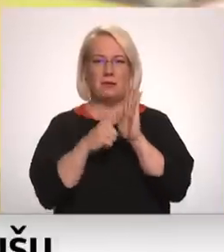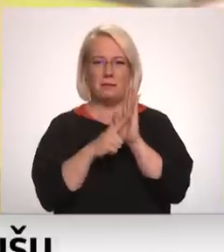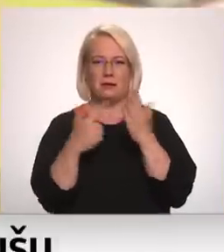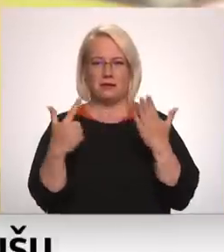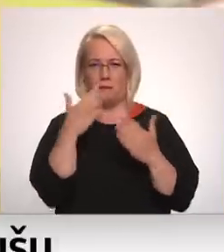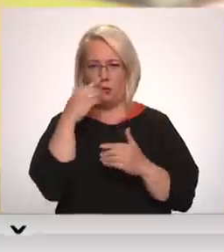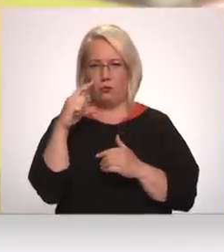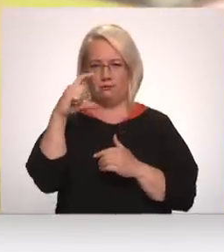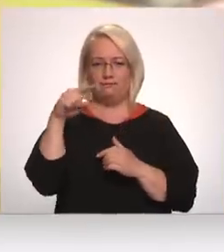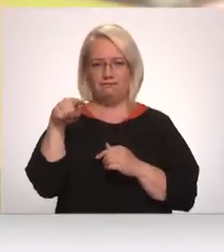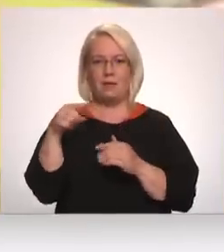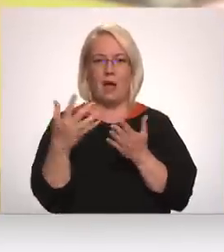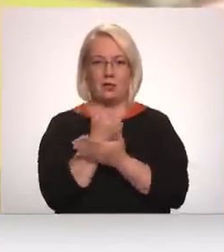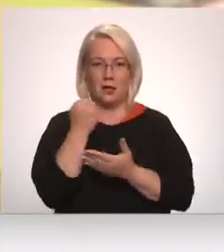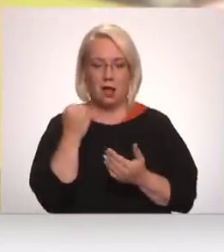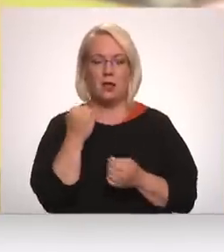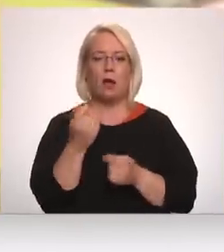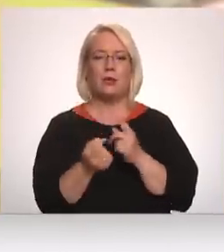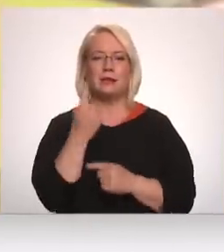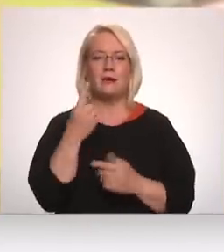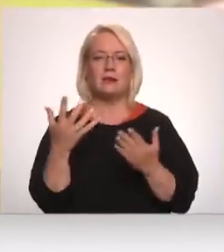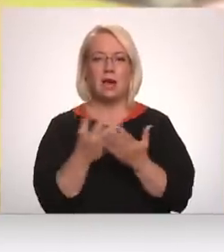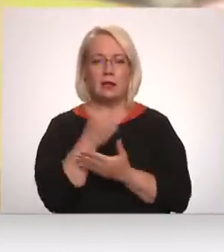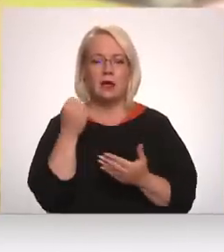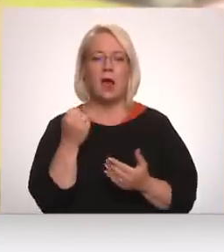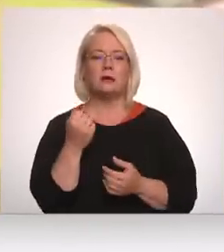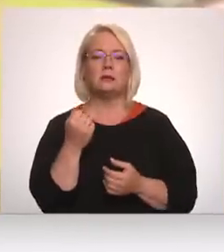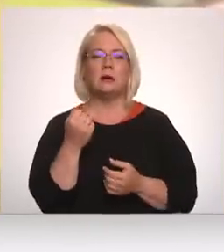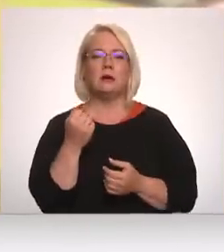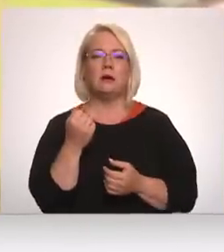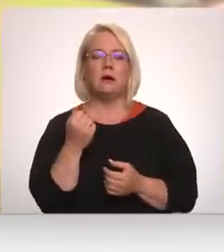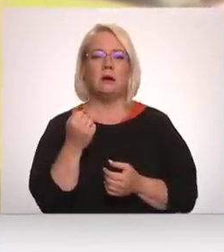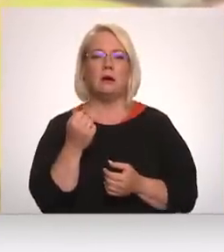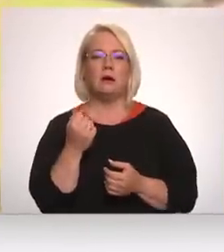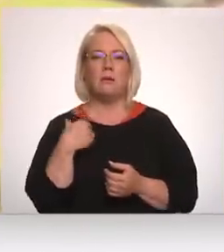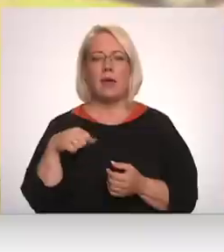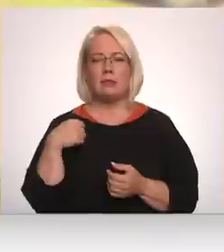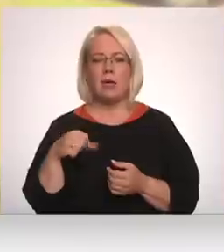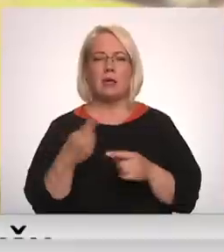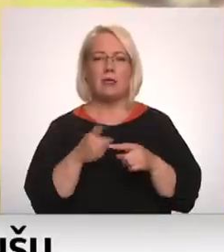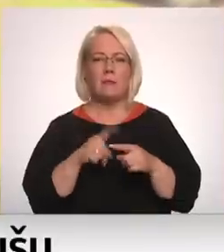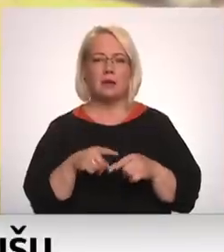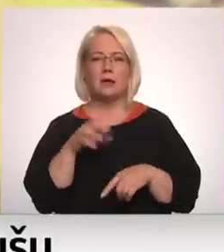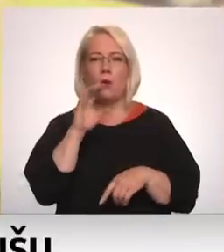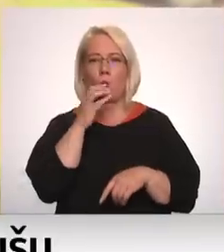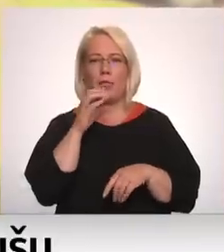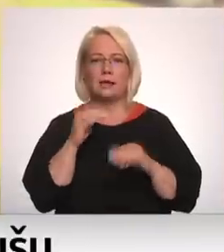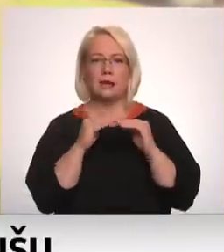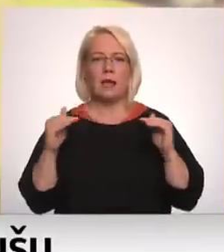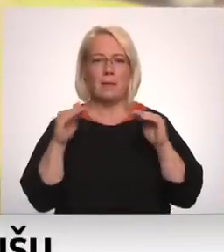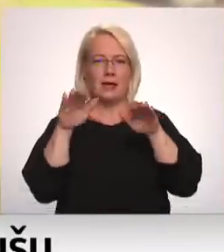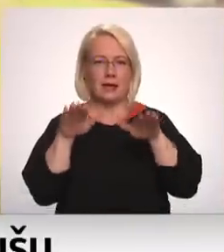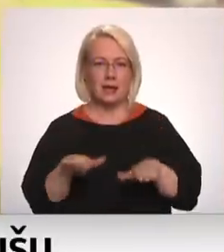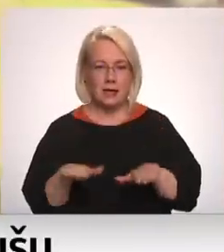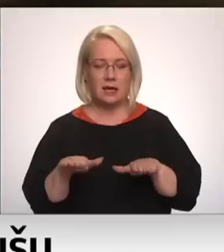Izdevās šo bērniņu atrast vien iemeslu pēc arī tas, ka ūdens līmenis ir krities, ūdens